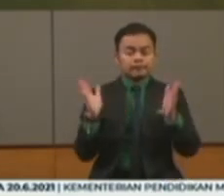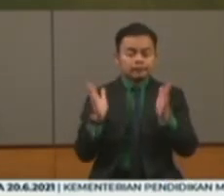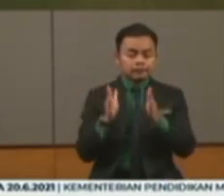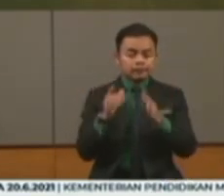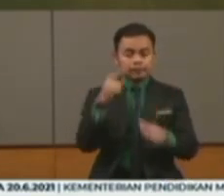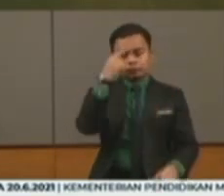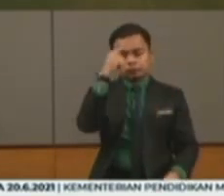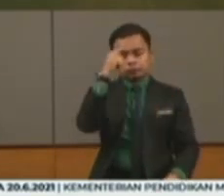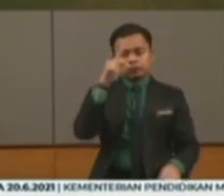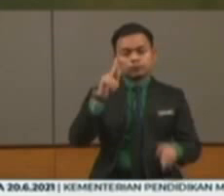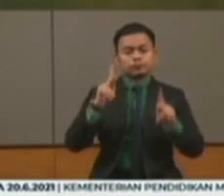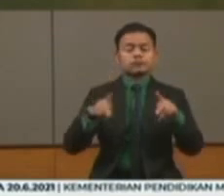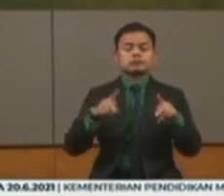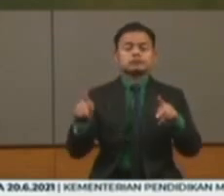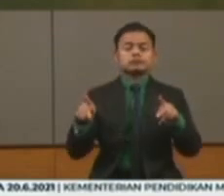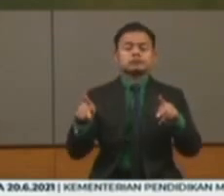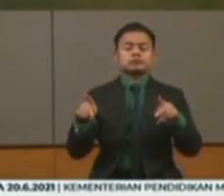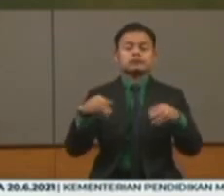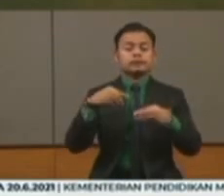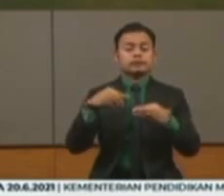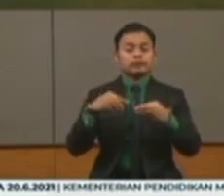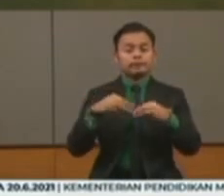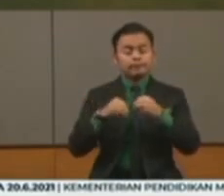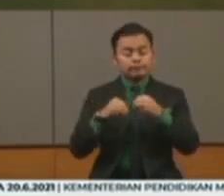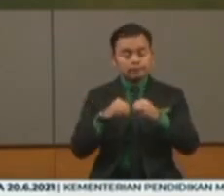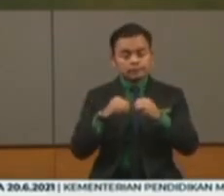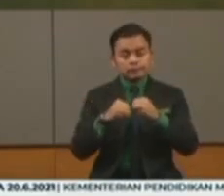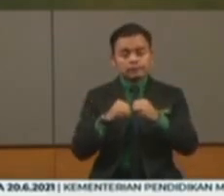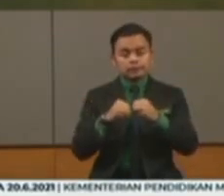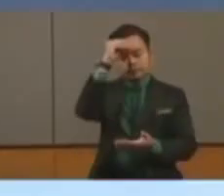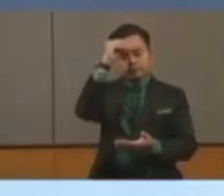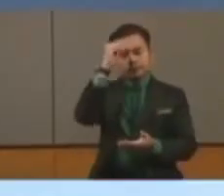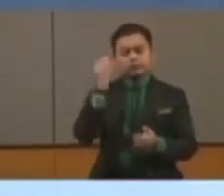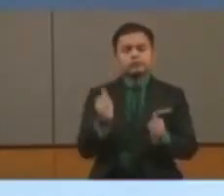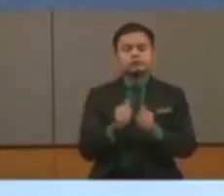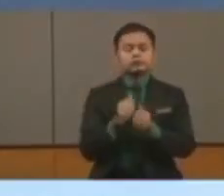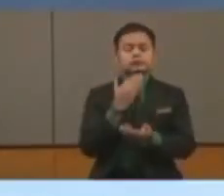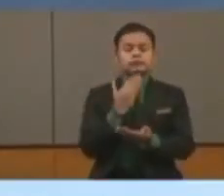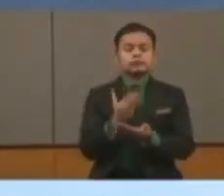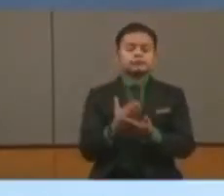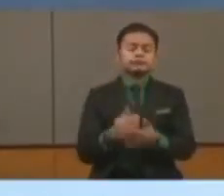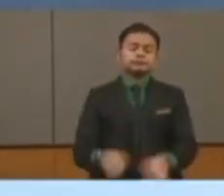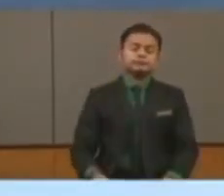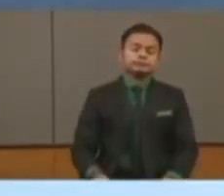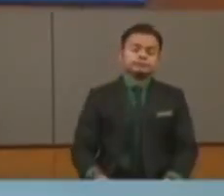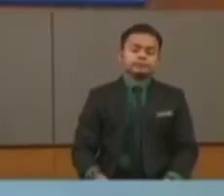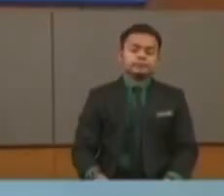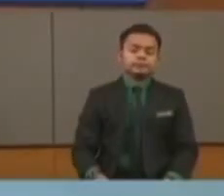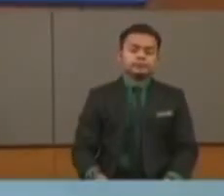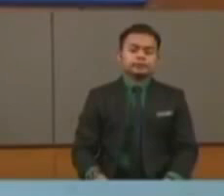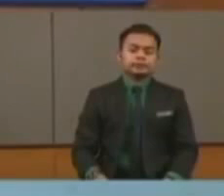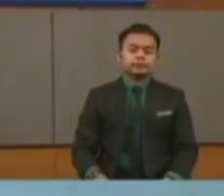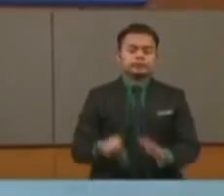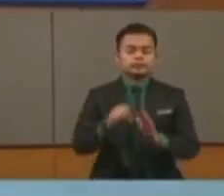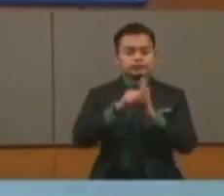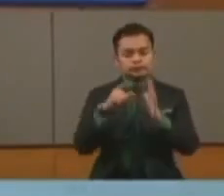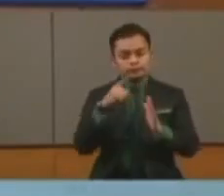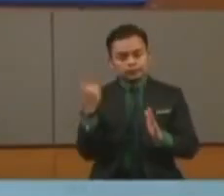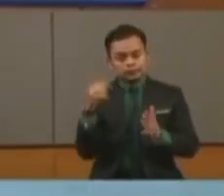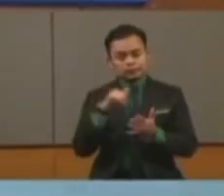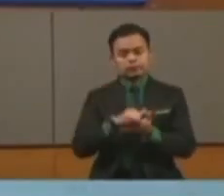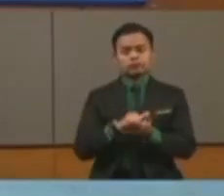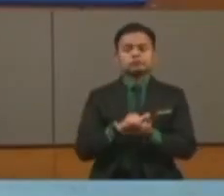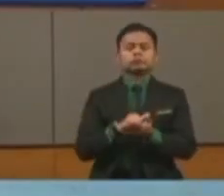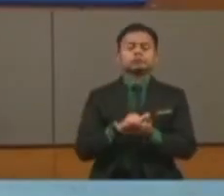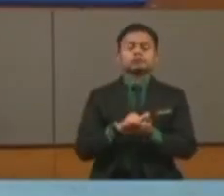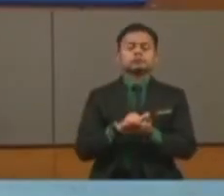isu pengurangan guru ini dapat diselesaikan selainnya pada itu usaha ini juga dapat